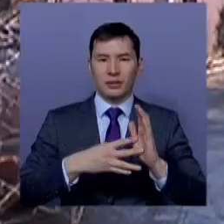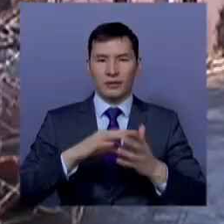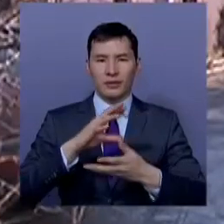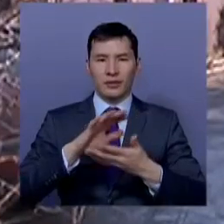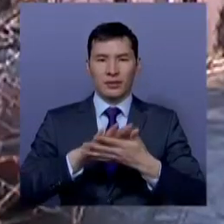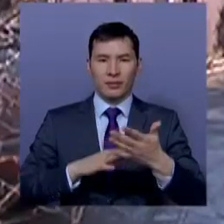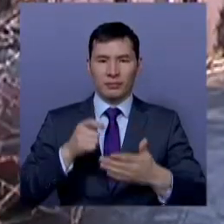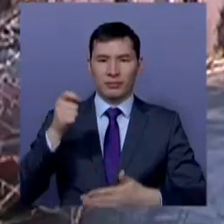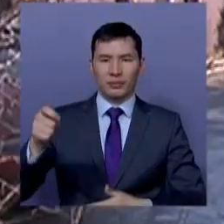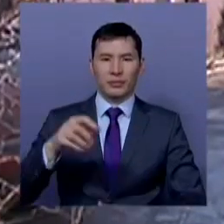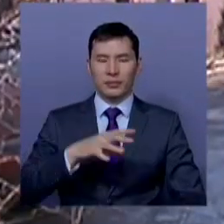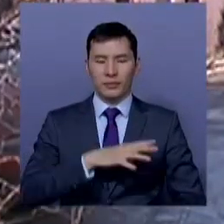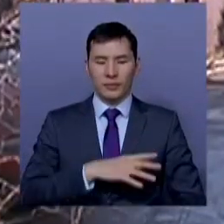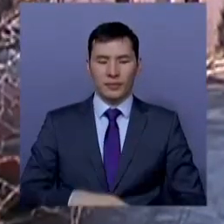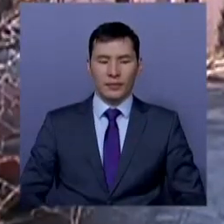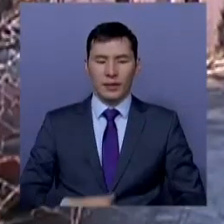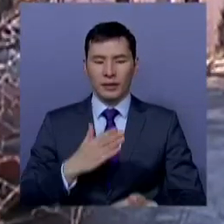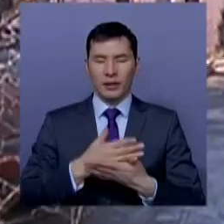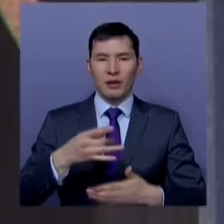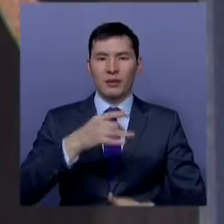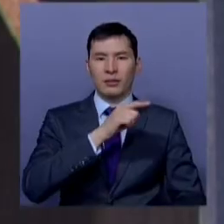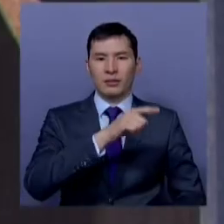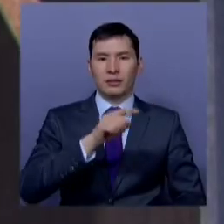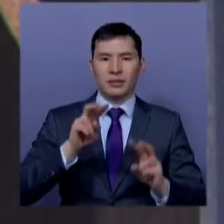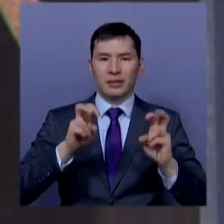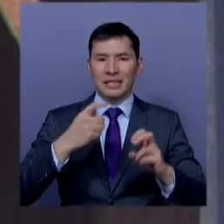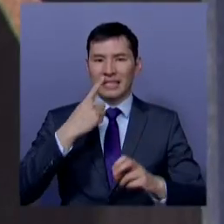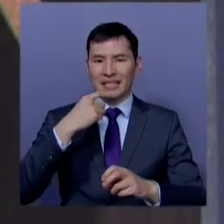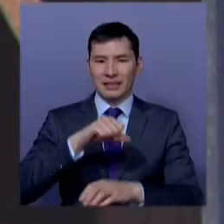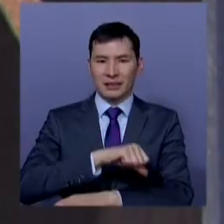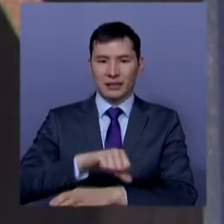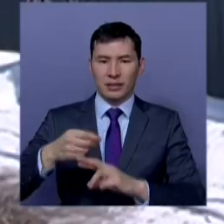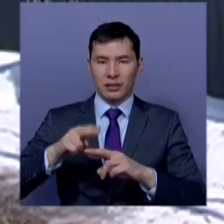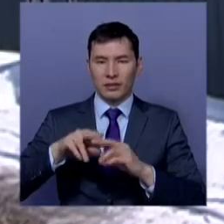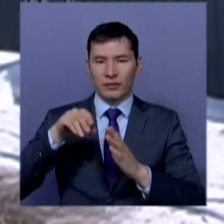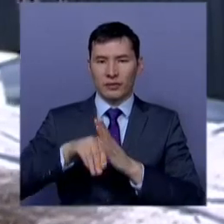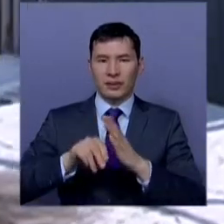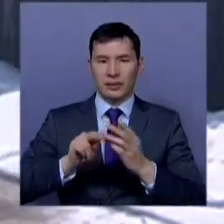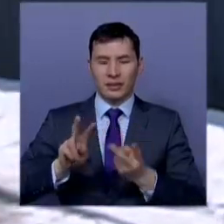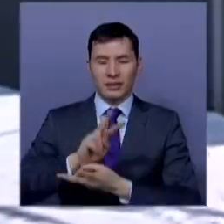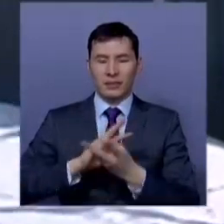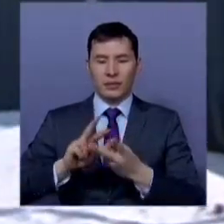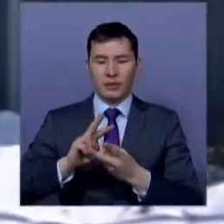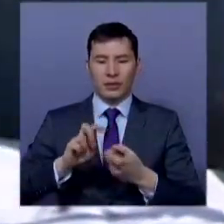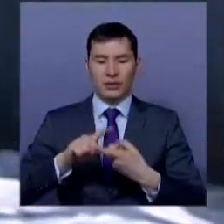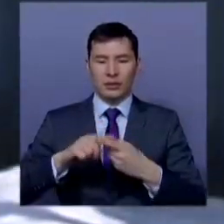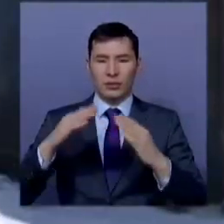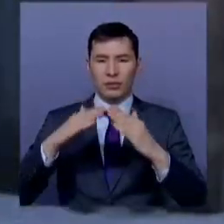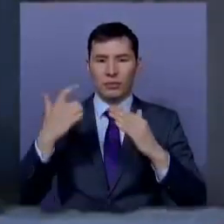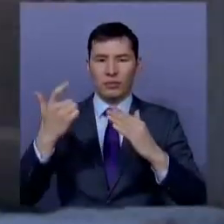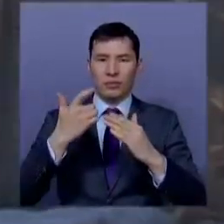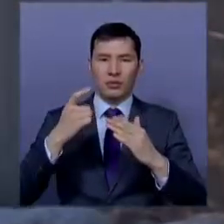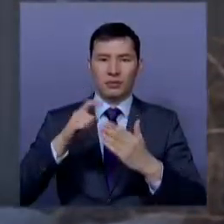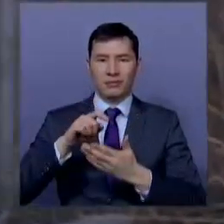және урбанистика басқармасы кейбір ықшамаудандардағы қызыл сызықтарға түзету жүргізді. Бұл олардың үй құрылысын заңдастыруларына мүмкіндік